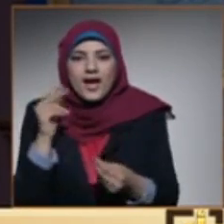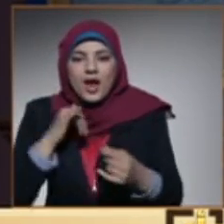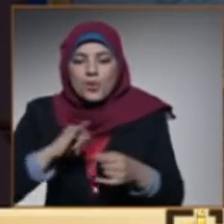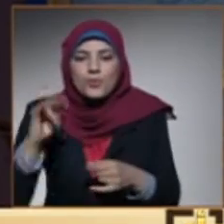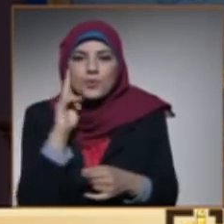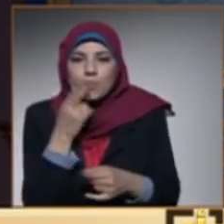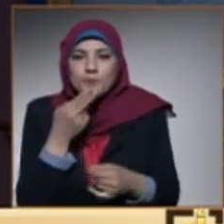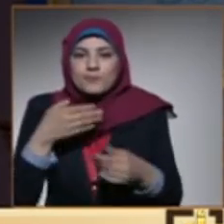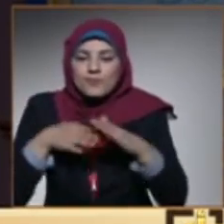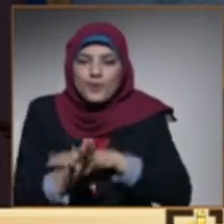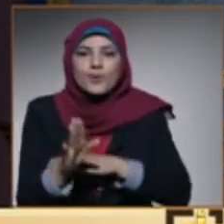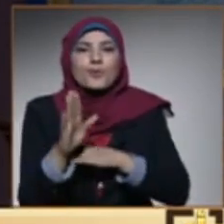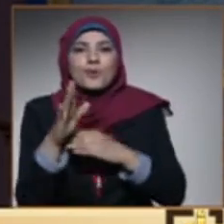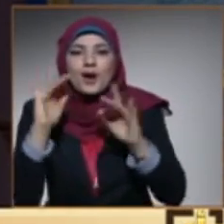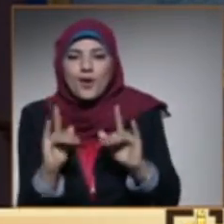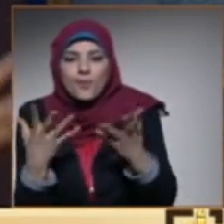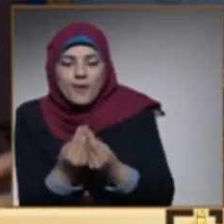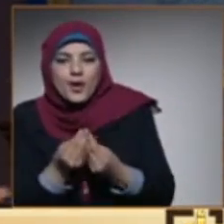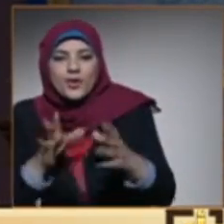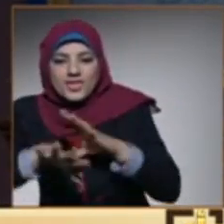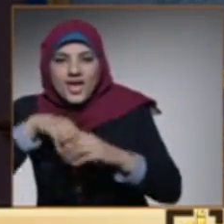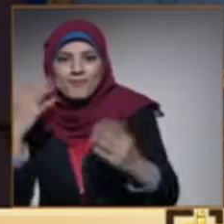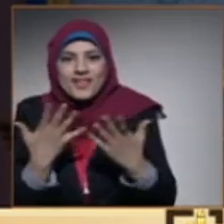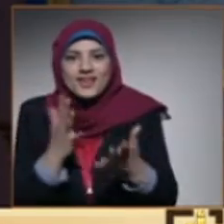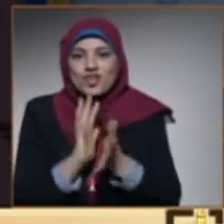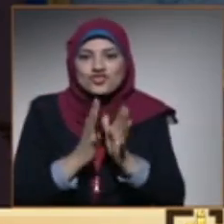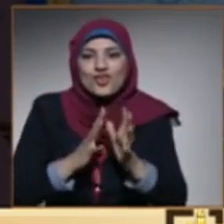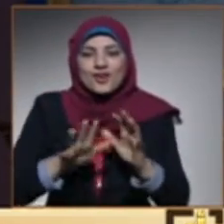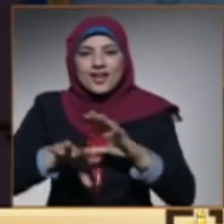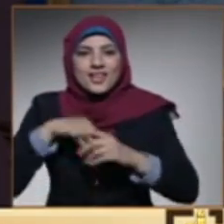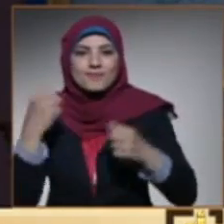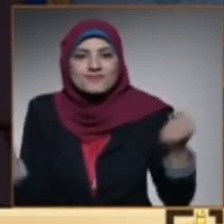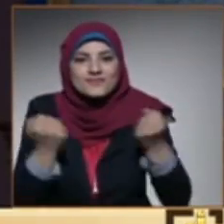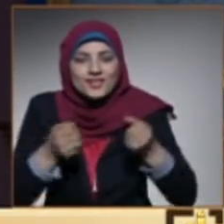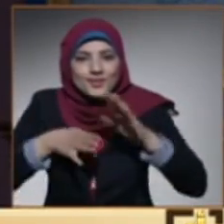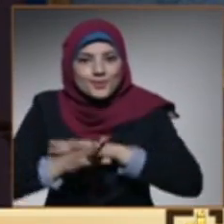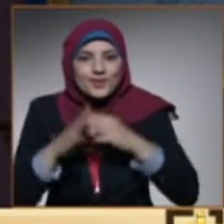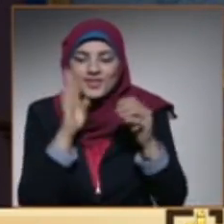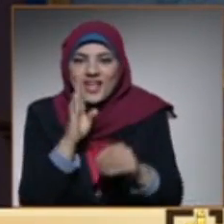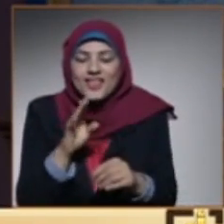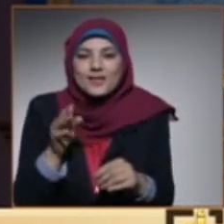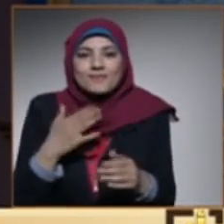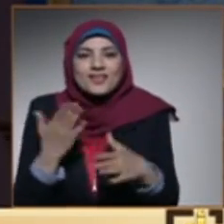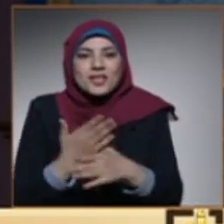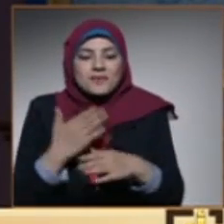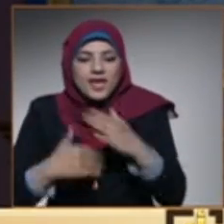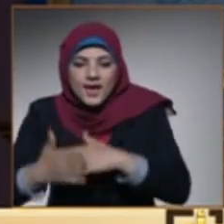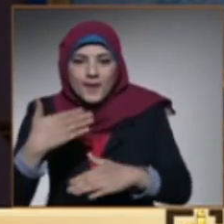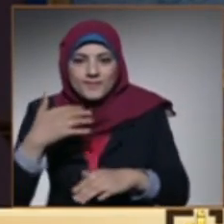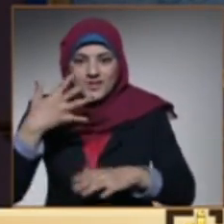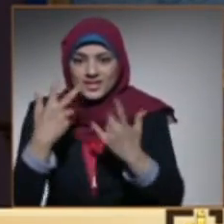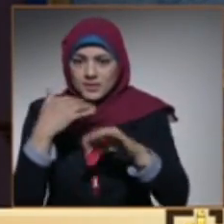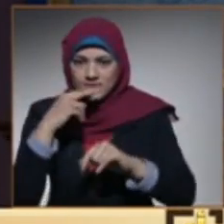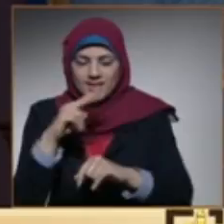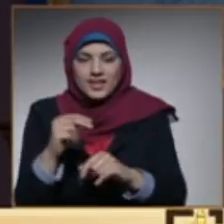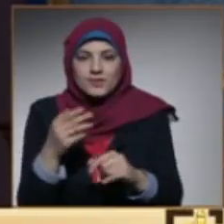انام واصحى انزل اروح اقعد معاهم، نروح نعمل حاجه، نروح تدريبات، نروح، لان احنا برضو قبل المركز احنا كنا بنروح تدريبات كتيره جدا، نروح